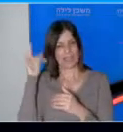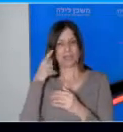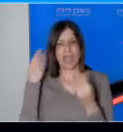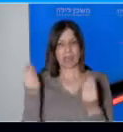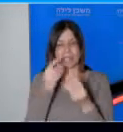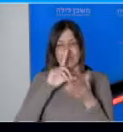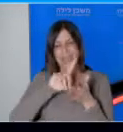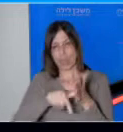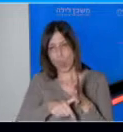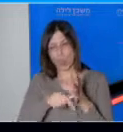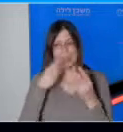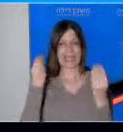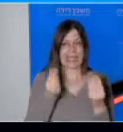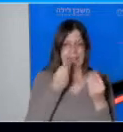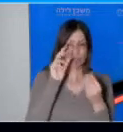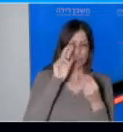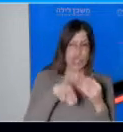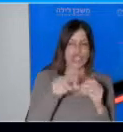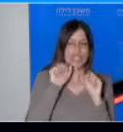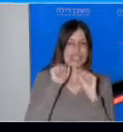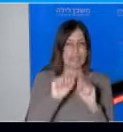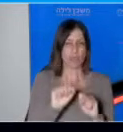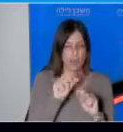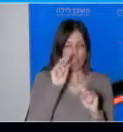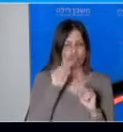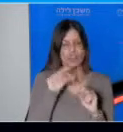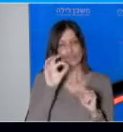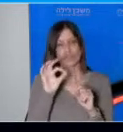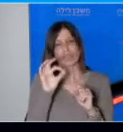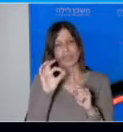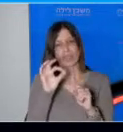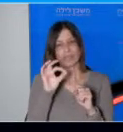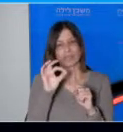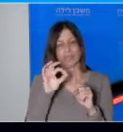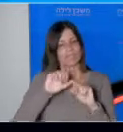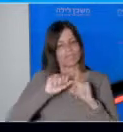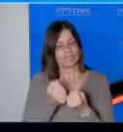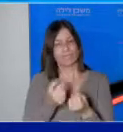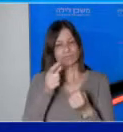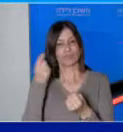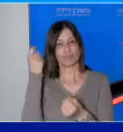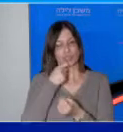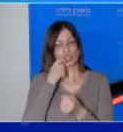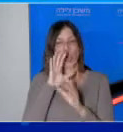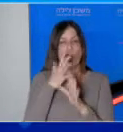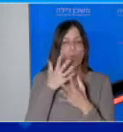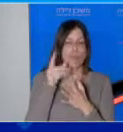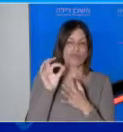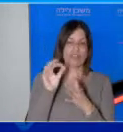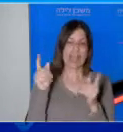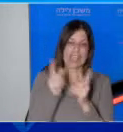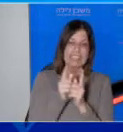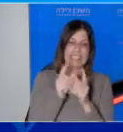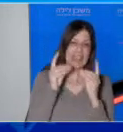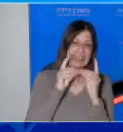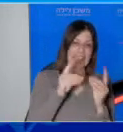באמצעים הטכנולוגיים, בכלים שיש לה, בסמכויות שיש לה, כדי לסכל פשיעה, ויכול להיות שכדי לקצר את הדרך, כי